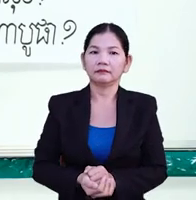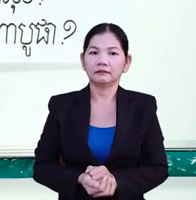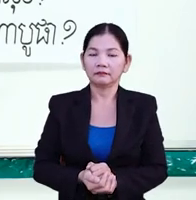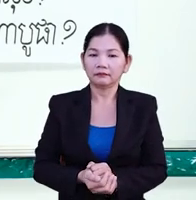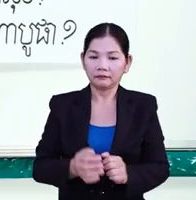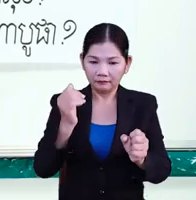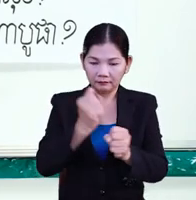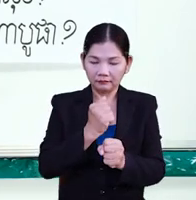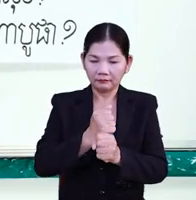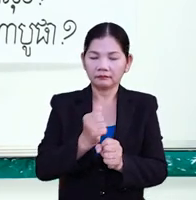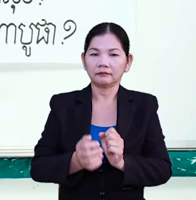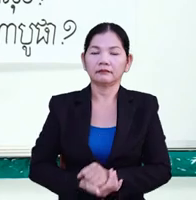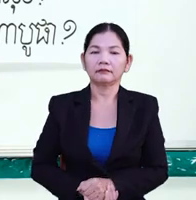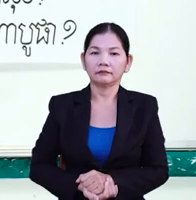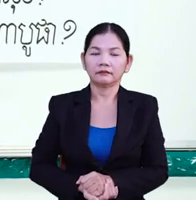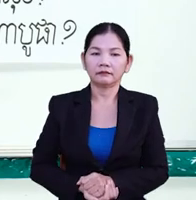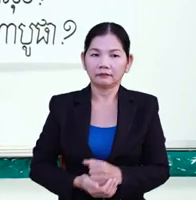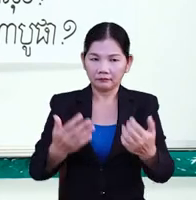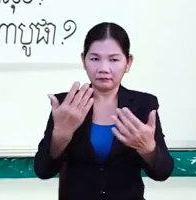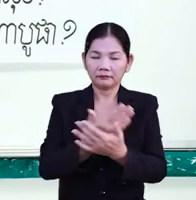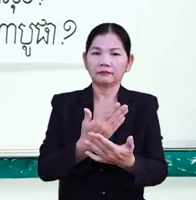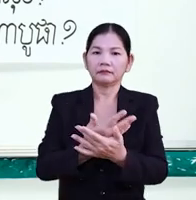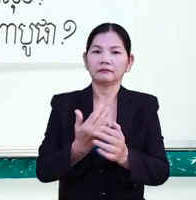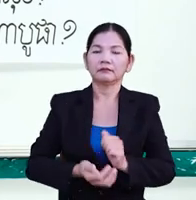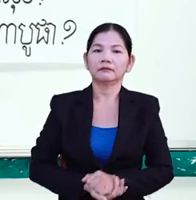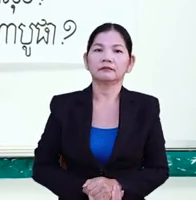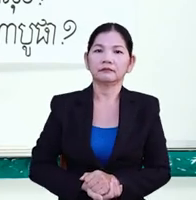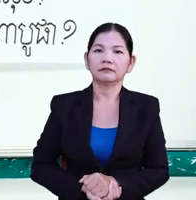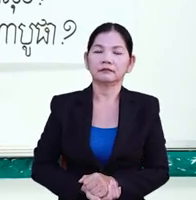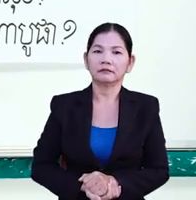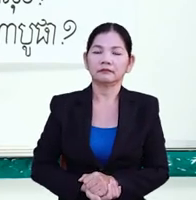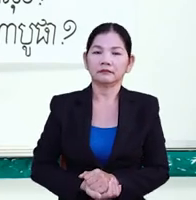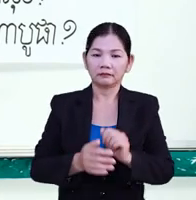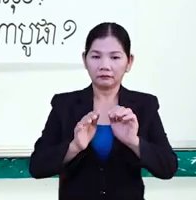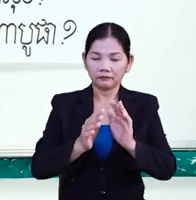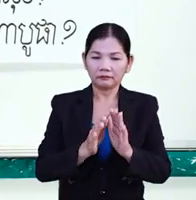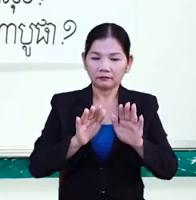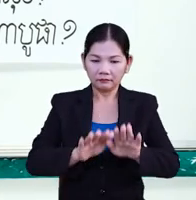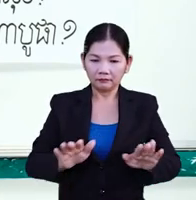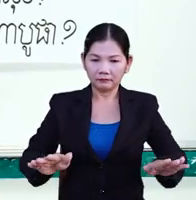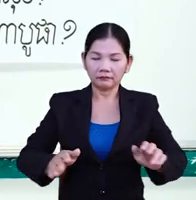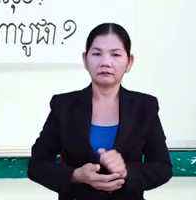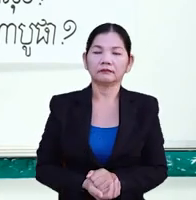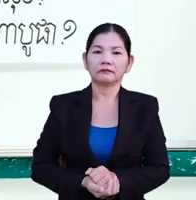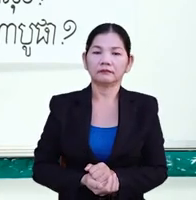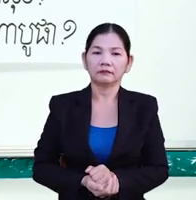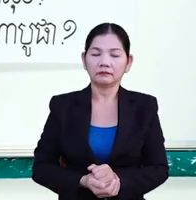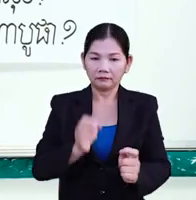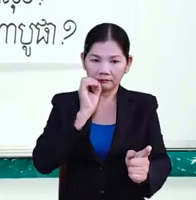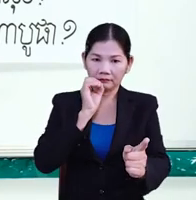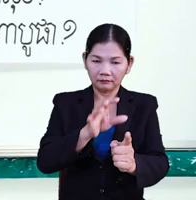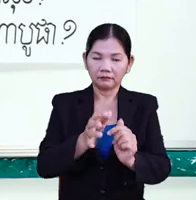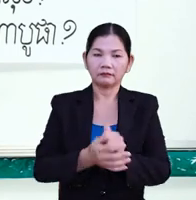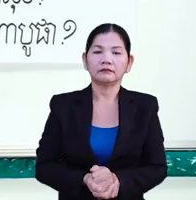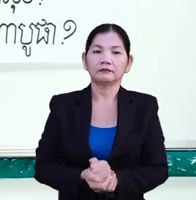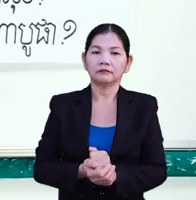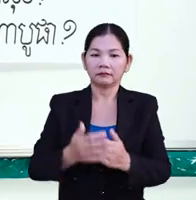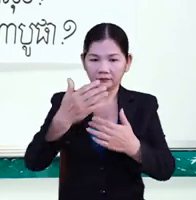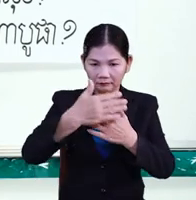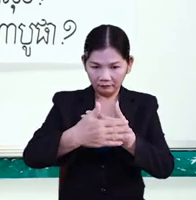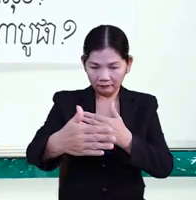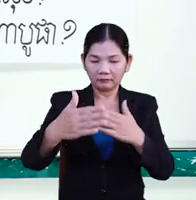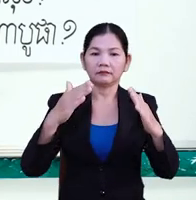កគ្រូឲ្យកូនធ្វើណាកូនណាចាជីថ្មីម្ដងទៀតចាអ្នកគ្រូឲ្យកូនចាប្រាប់អ្នកគ្រូថាតើ